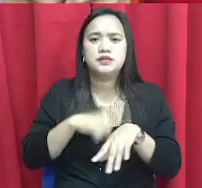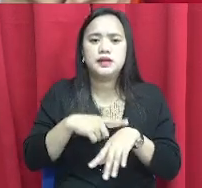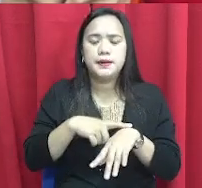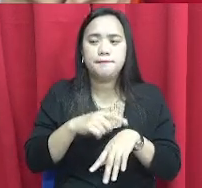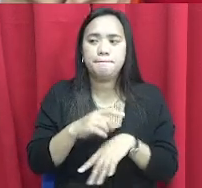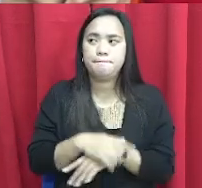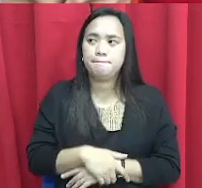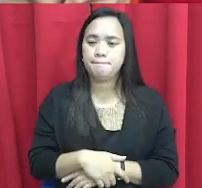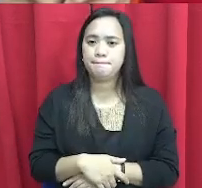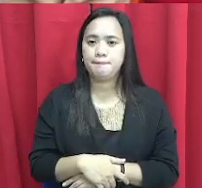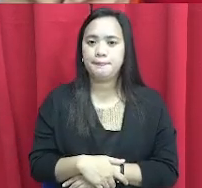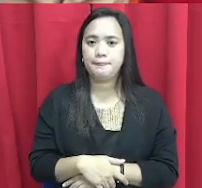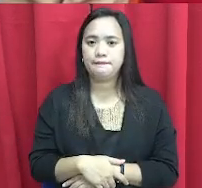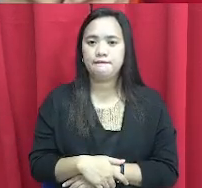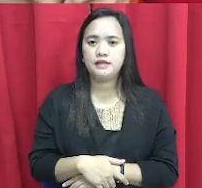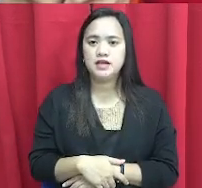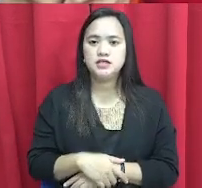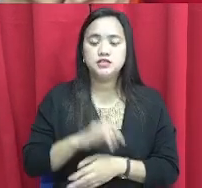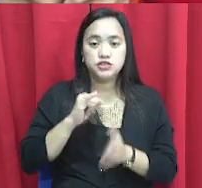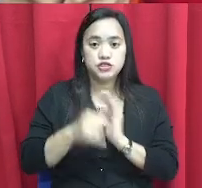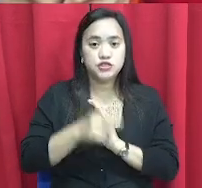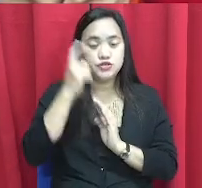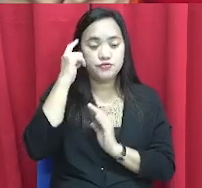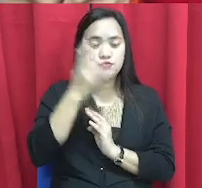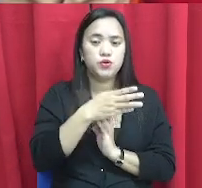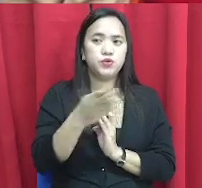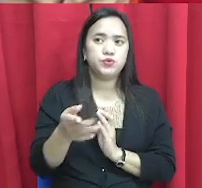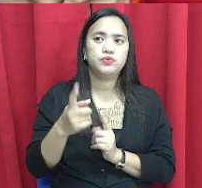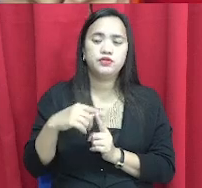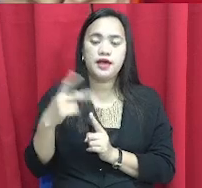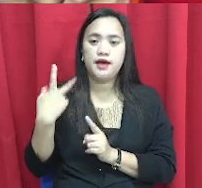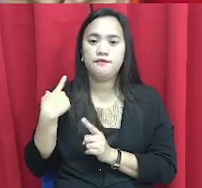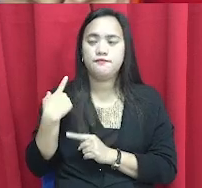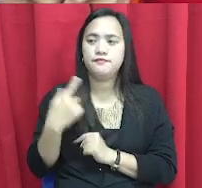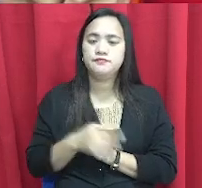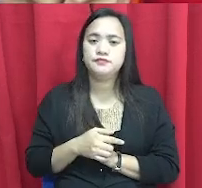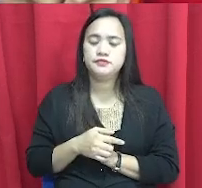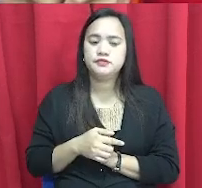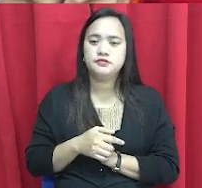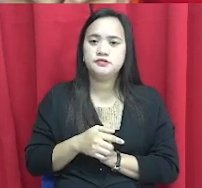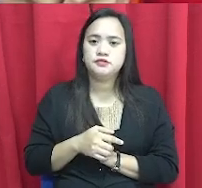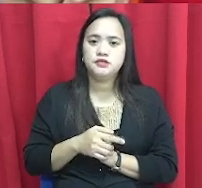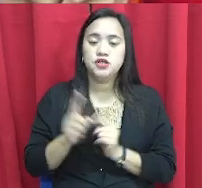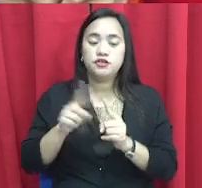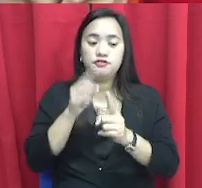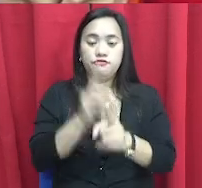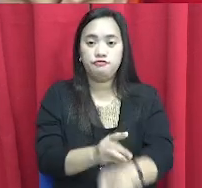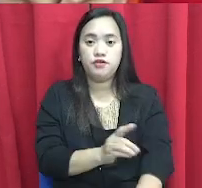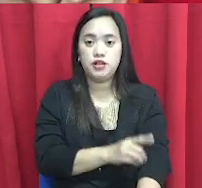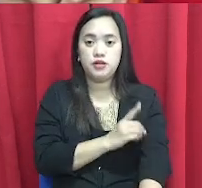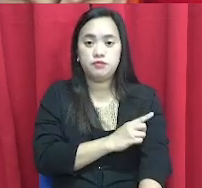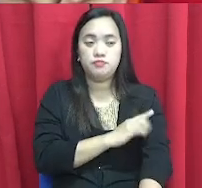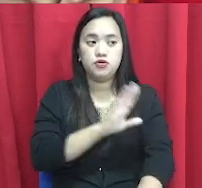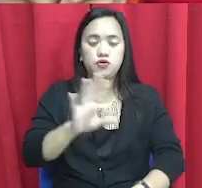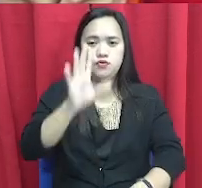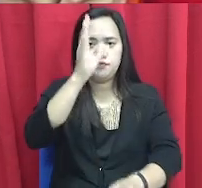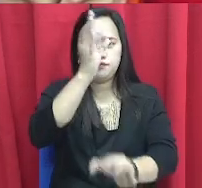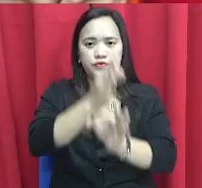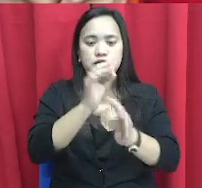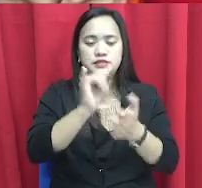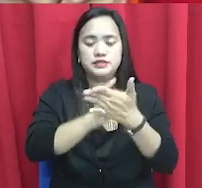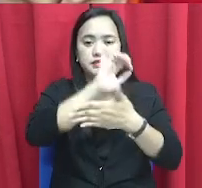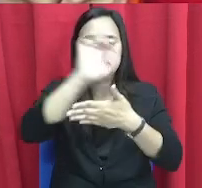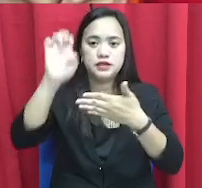Diyos Baliktad na parang ang hirap yun talaga Dapat mga kapatid sa patuloy na pag-develop ng ating pananampalataya yun ang magiging dulo